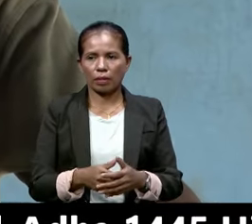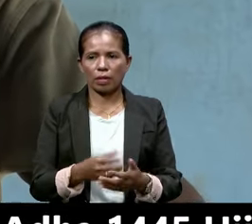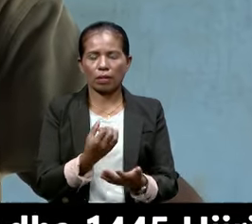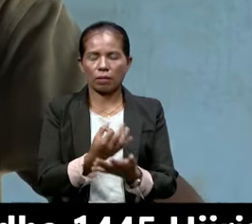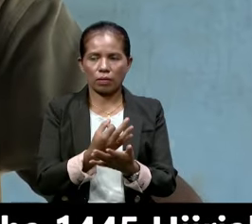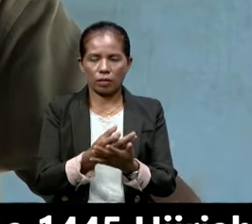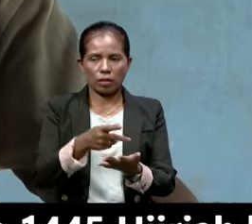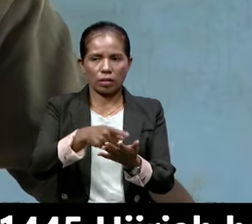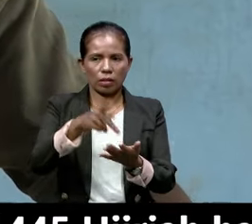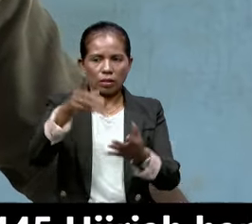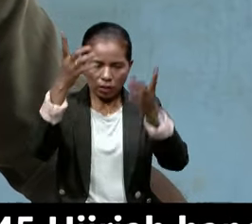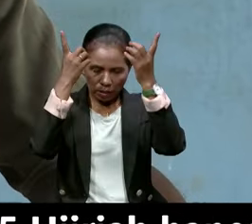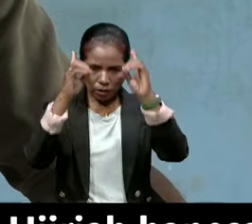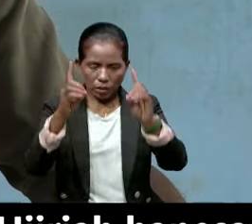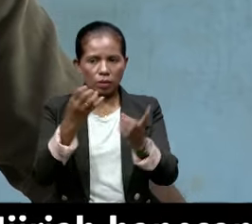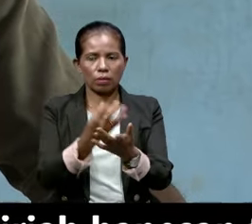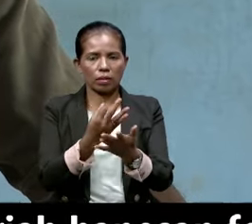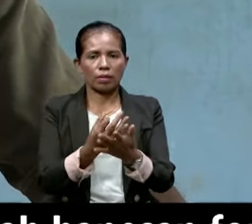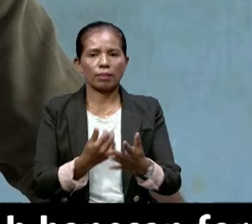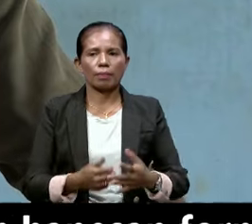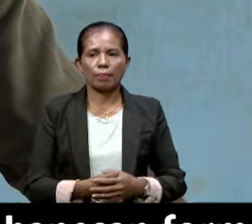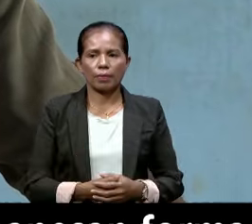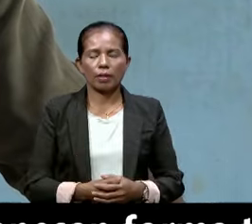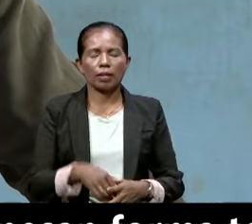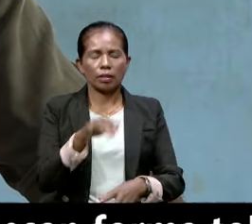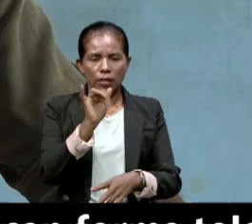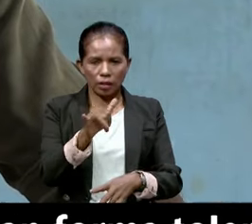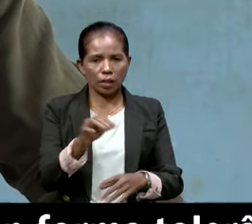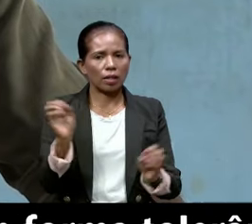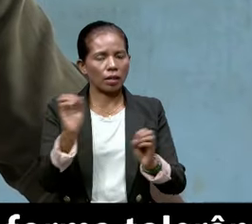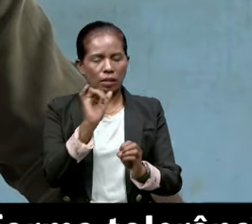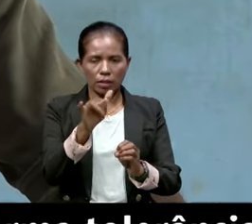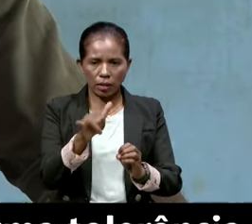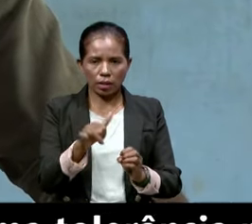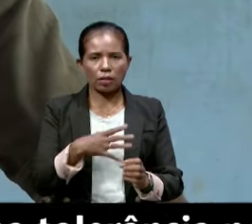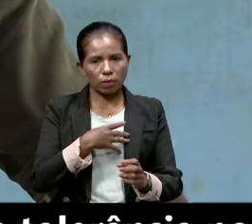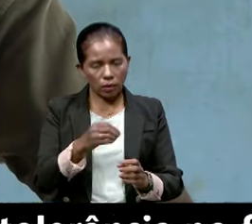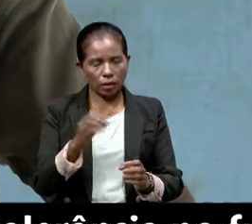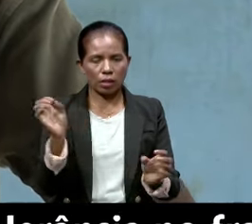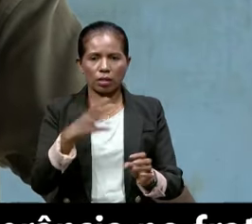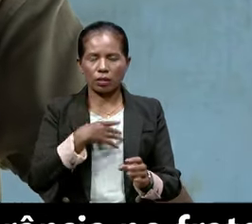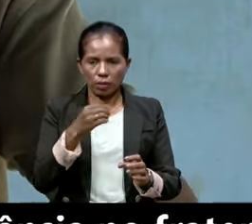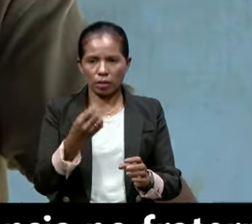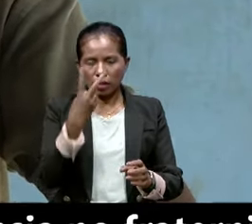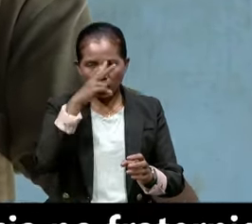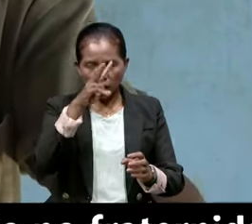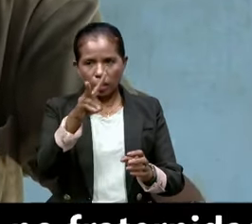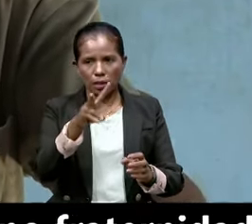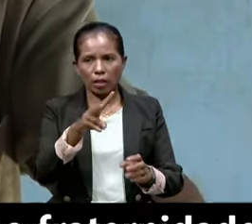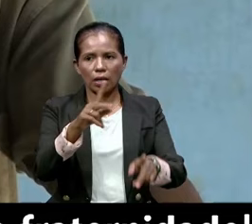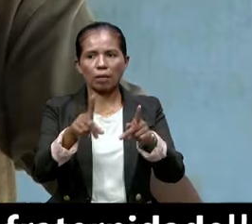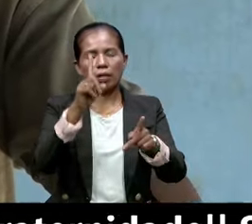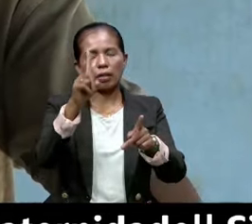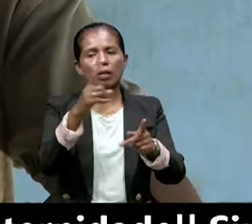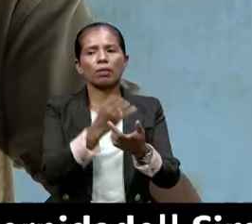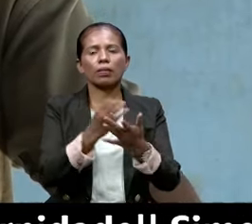lai lai di sini uluk lai osam satisfas kala satisfas sira hari te lai selain ne ema ida kosan